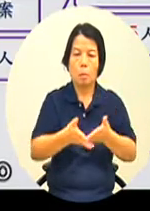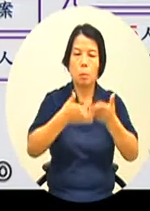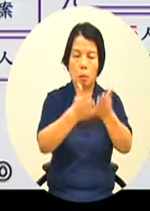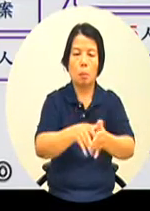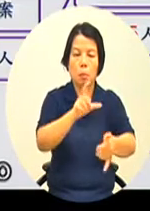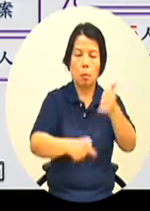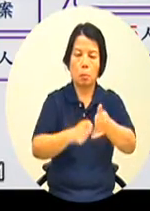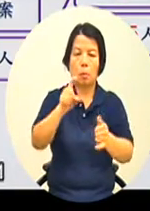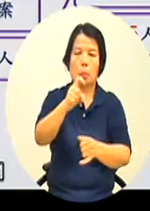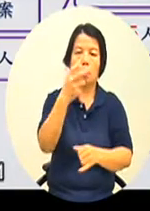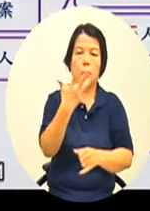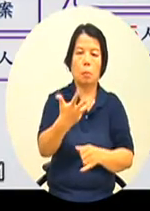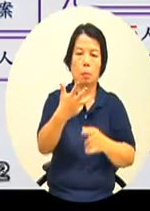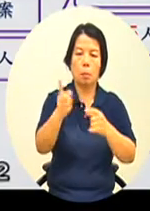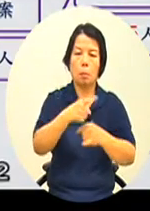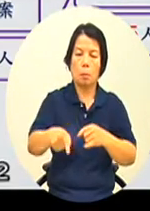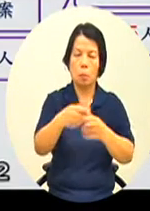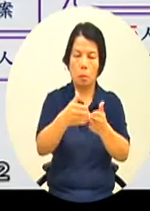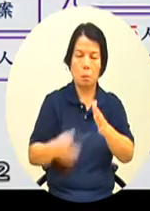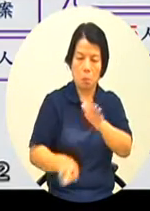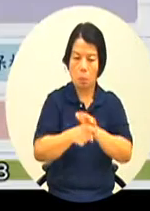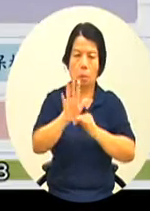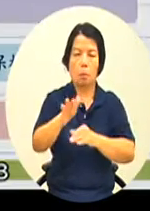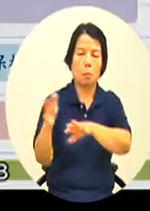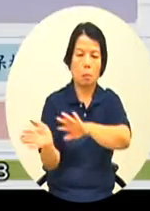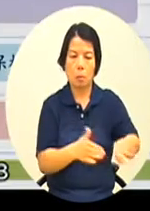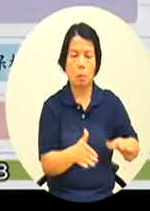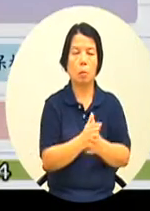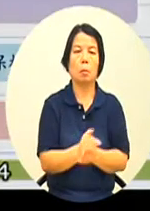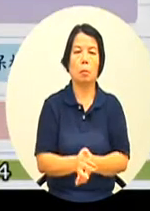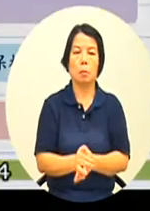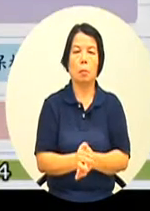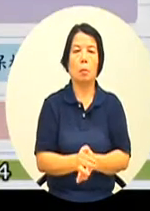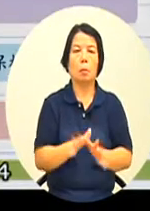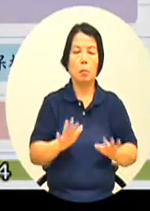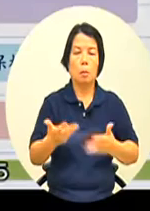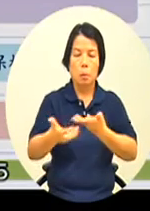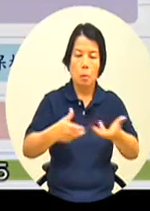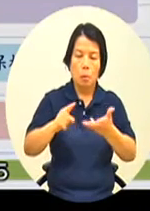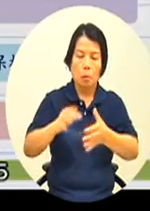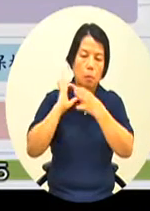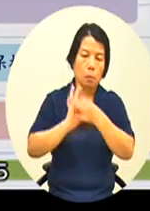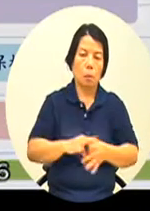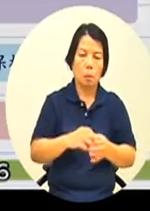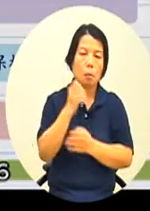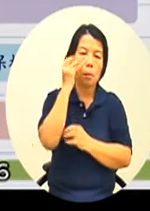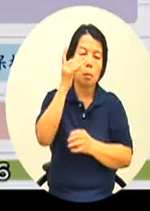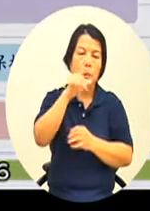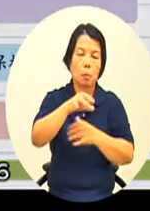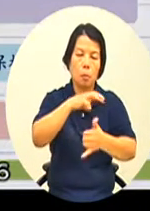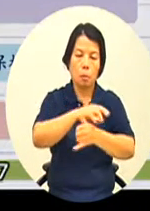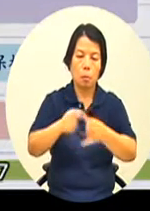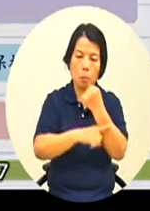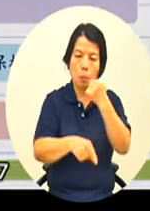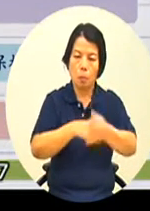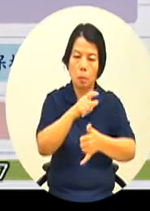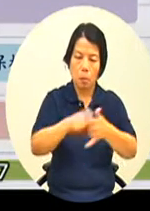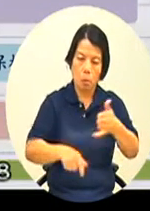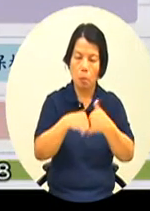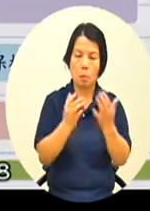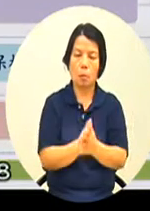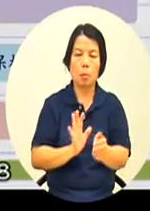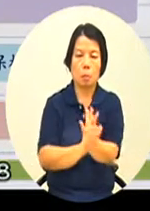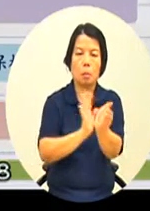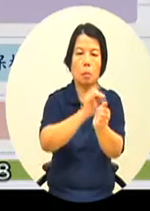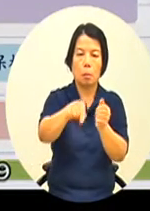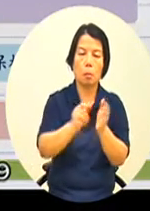人。第三个部分，我们报告今后业务的重点。第二是持续推动阳光法案的先导，来落实推动廉